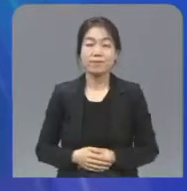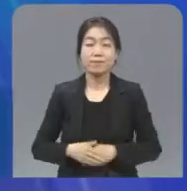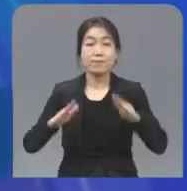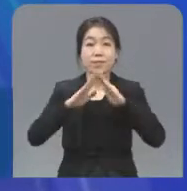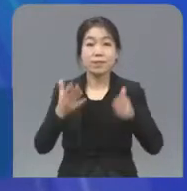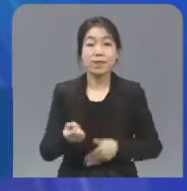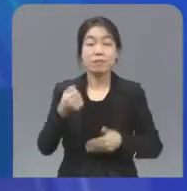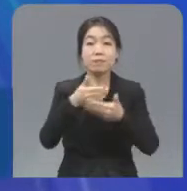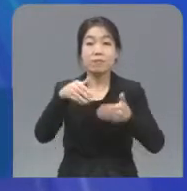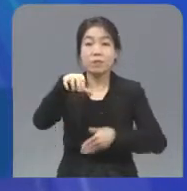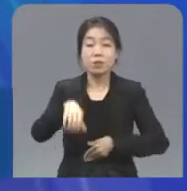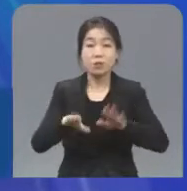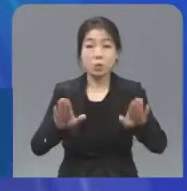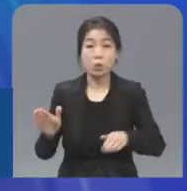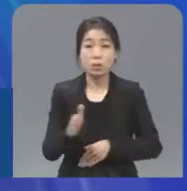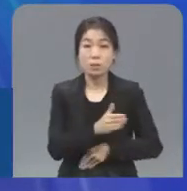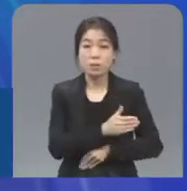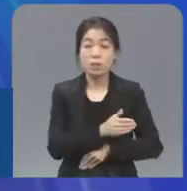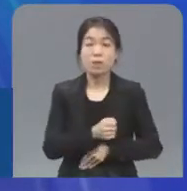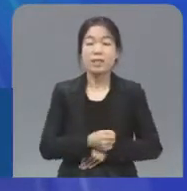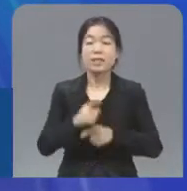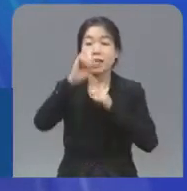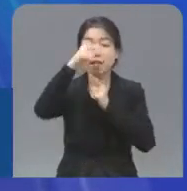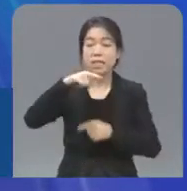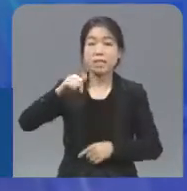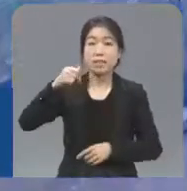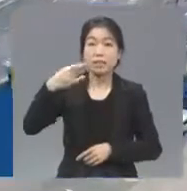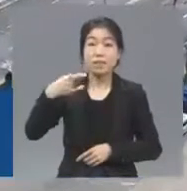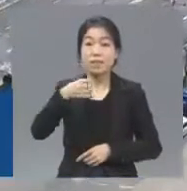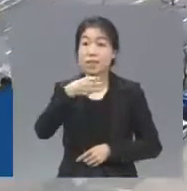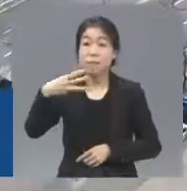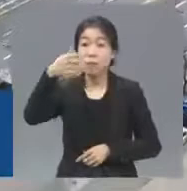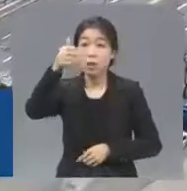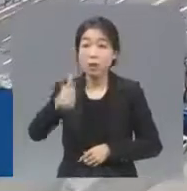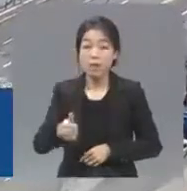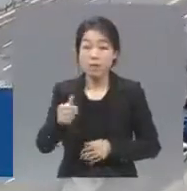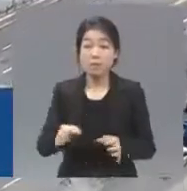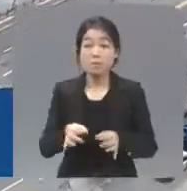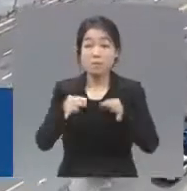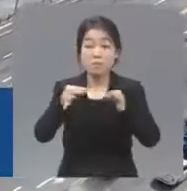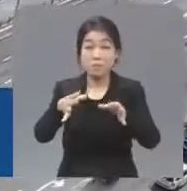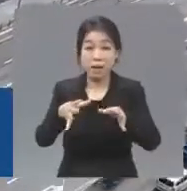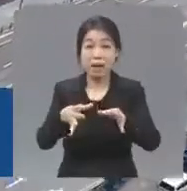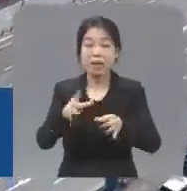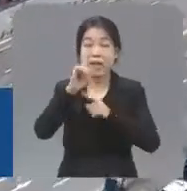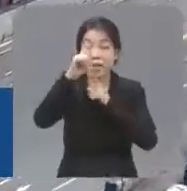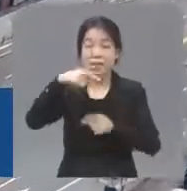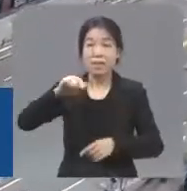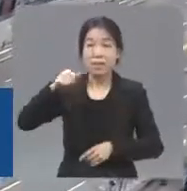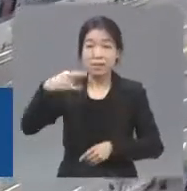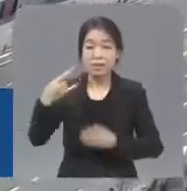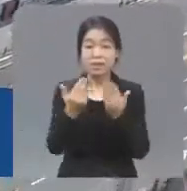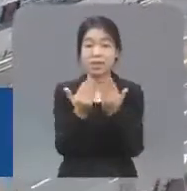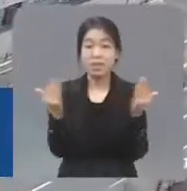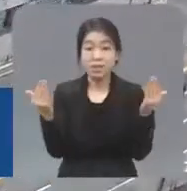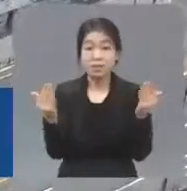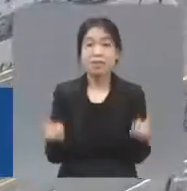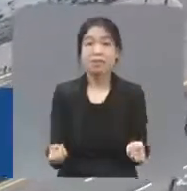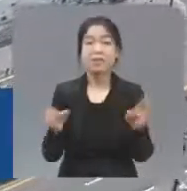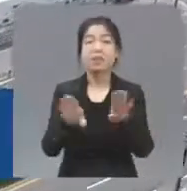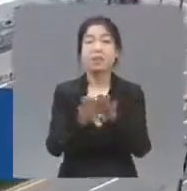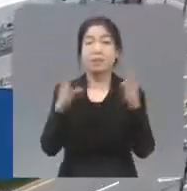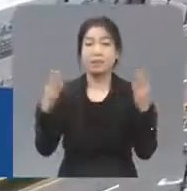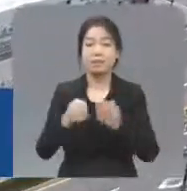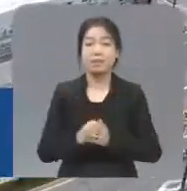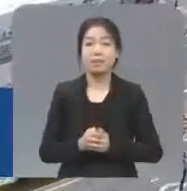전남 도립미술관 2 오늘부터 고 이건희 삼성 회장의 유품 기증 으로 이루어진 이건희 컬렉션 전시회 를 진행합니다